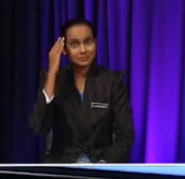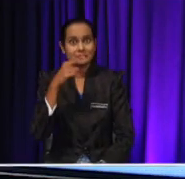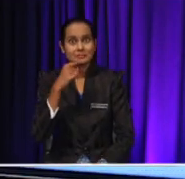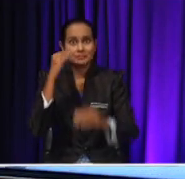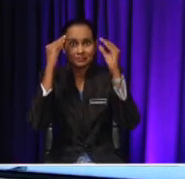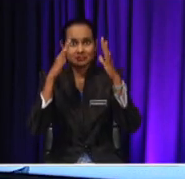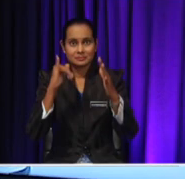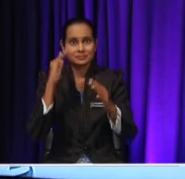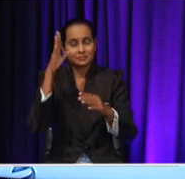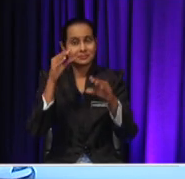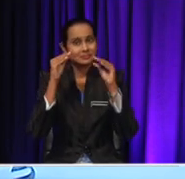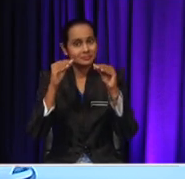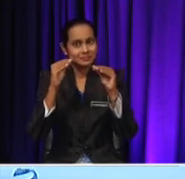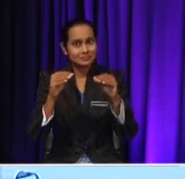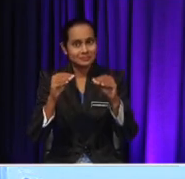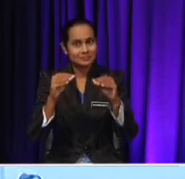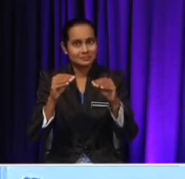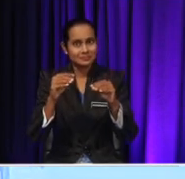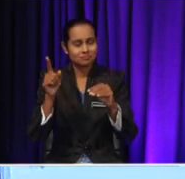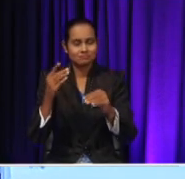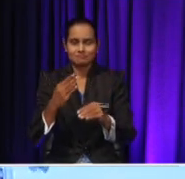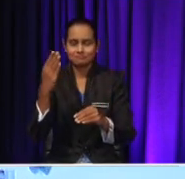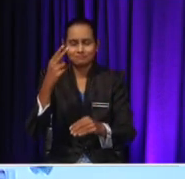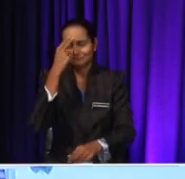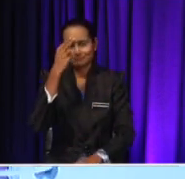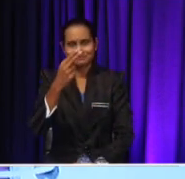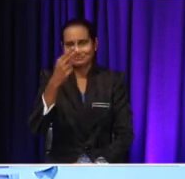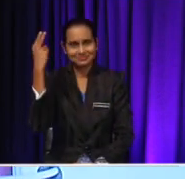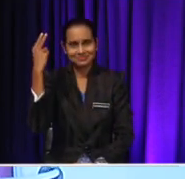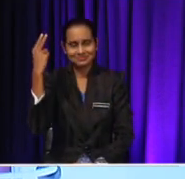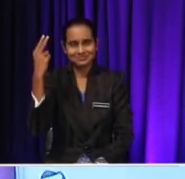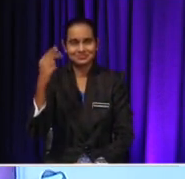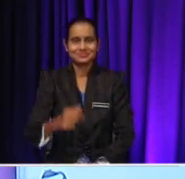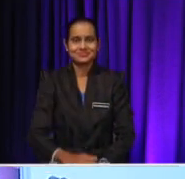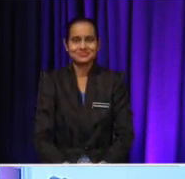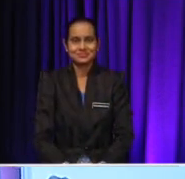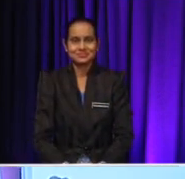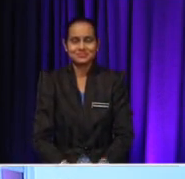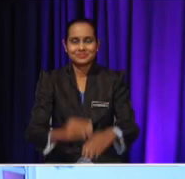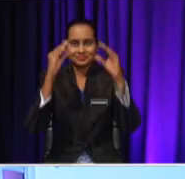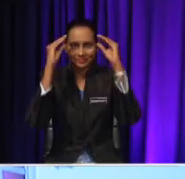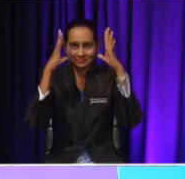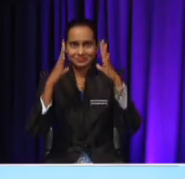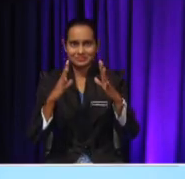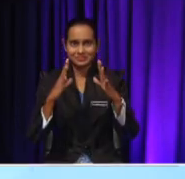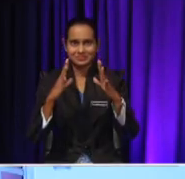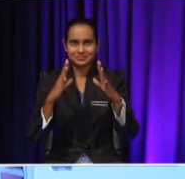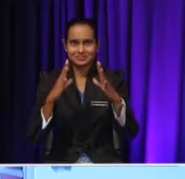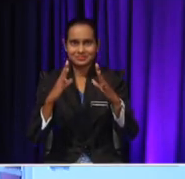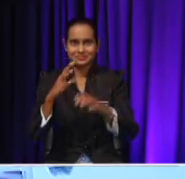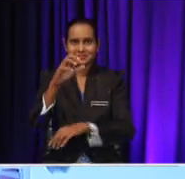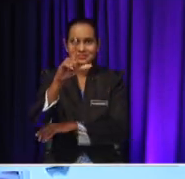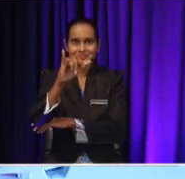mengajak kita kali ini beliau ini memang cukup Wah hebat hahaha bukan kita ada cego Cik